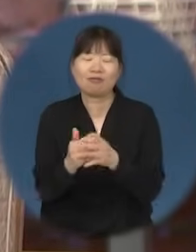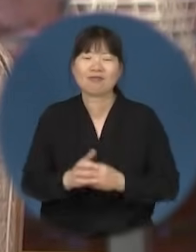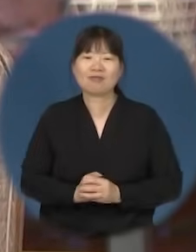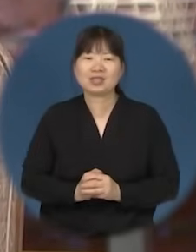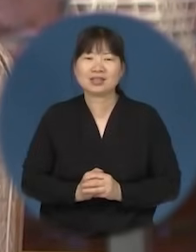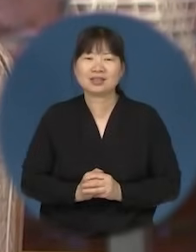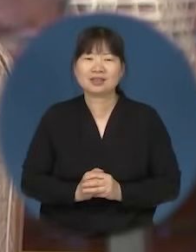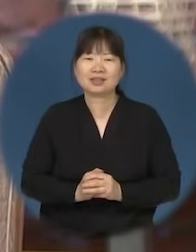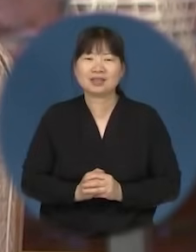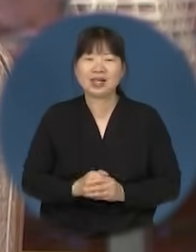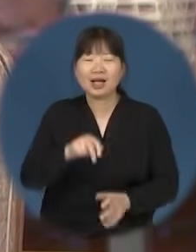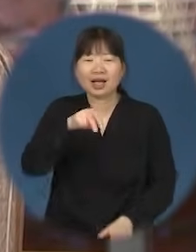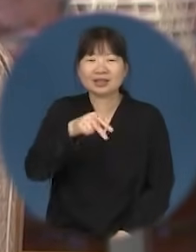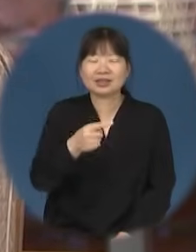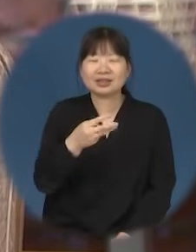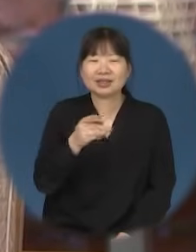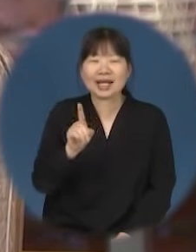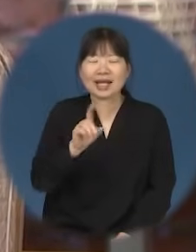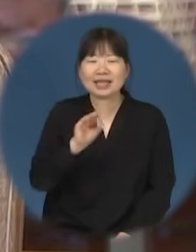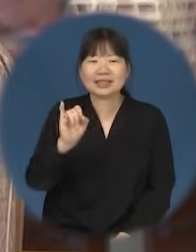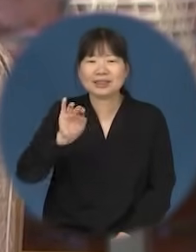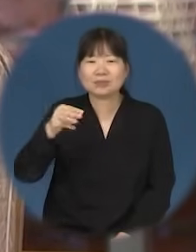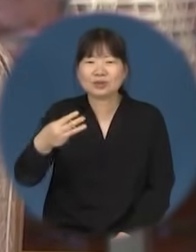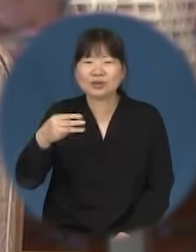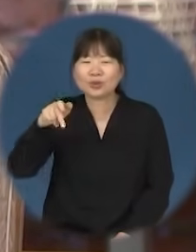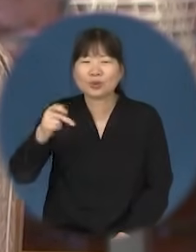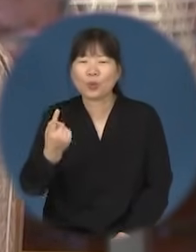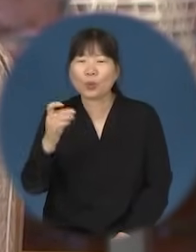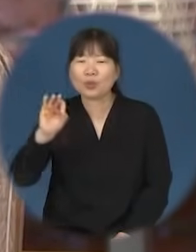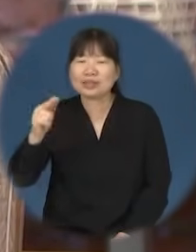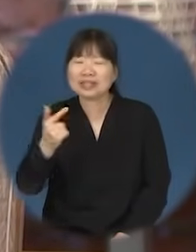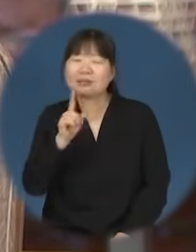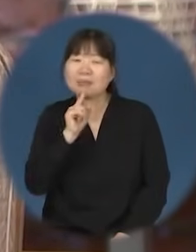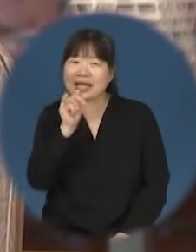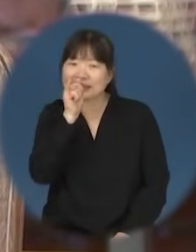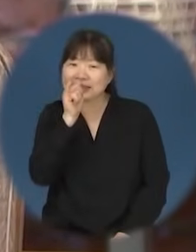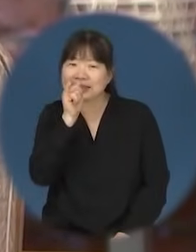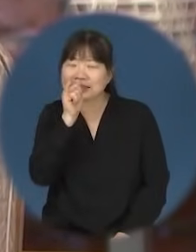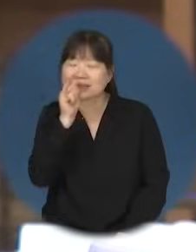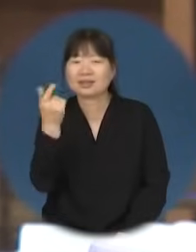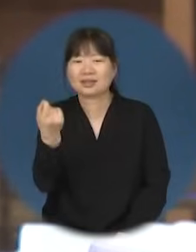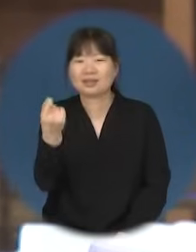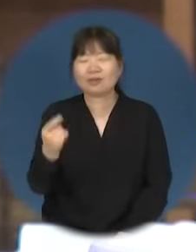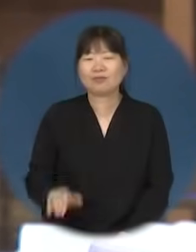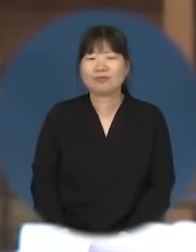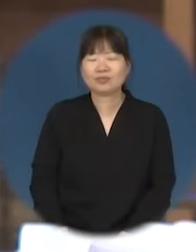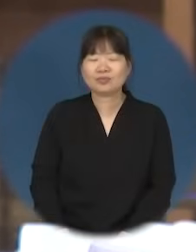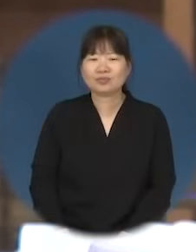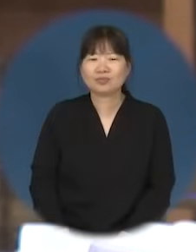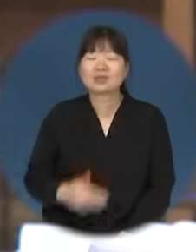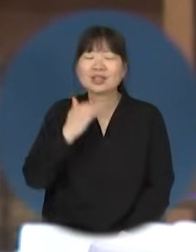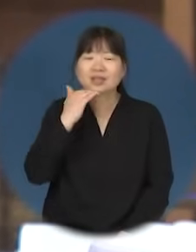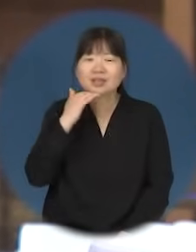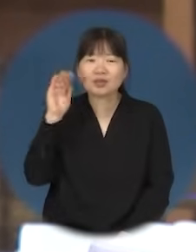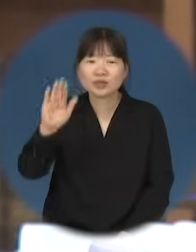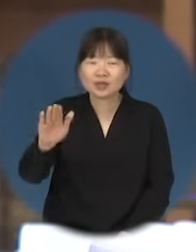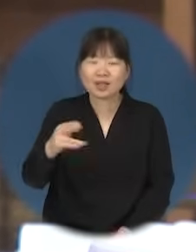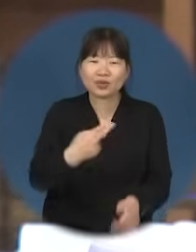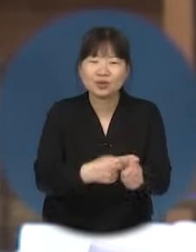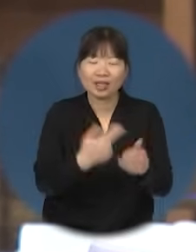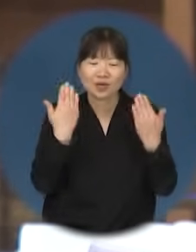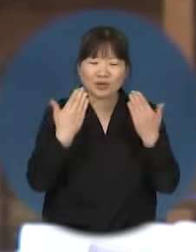이제 스테이블 코인이라고 하는데 이제 그런 거가 많이 쓰이게 되는 거죠. 그럼 조금 지나면 이제 교수님